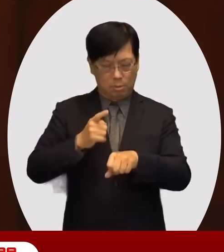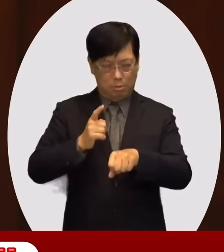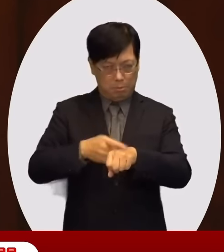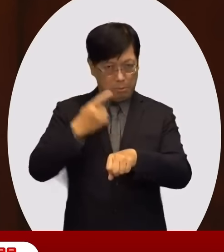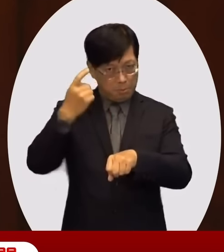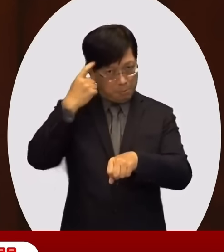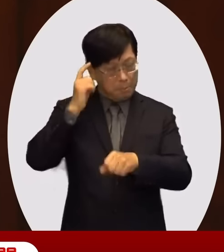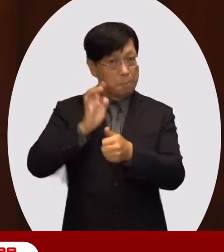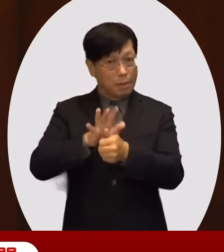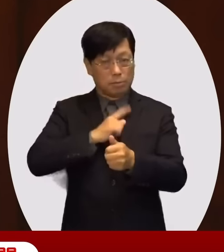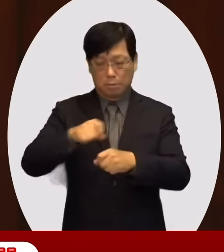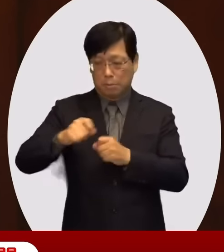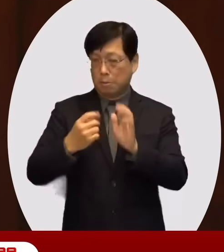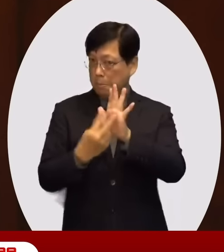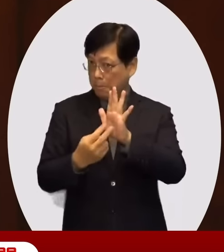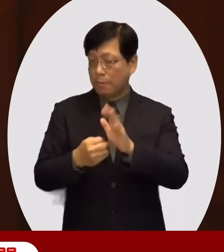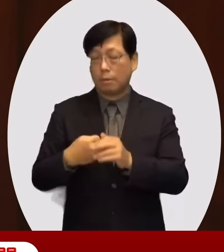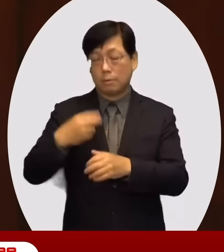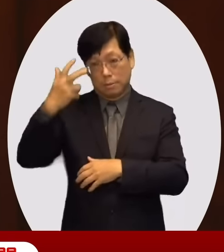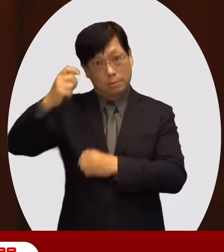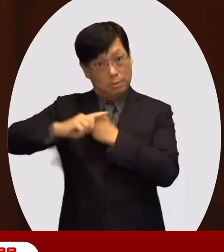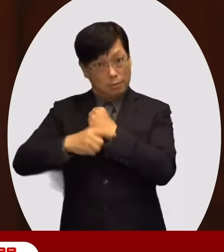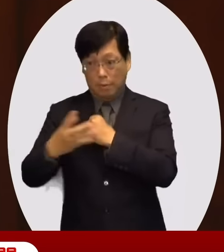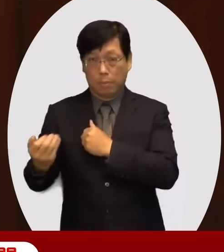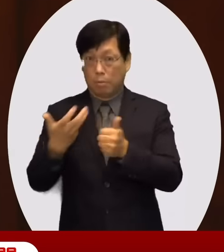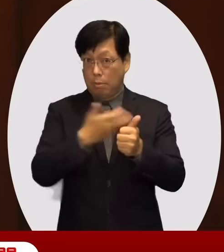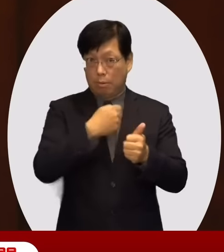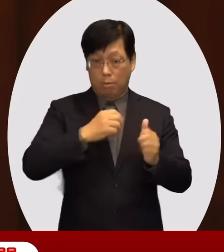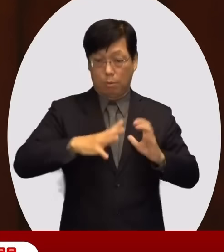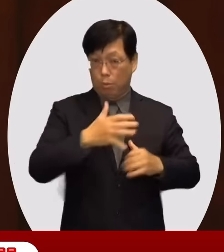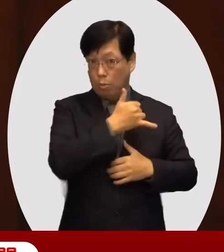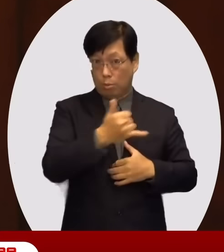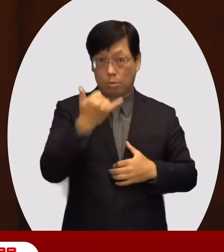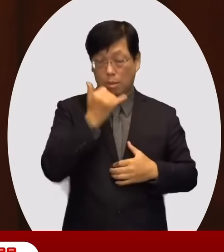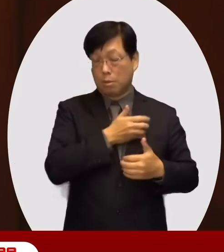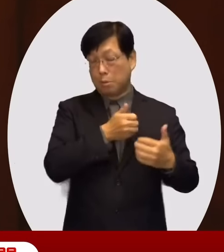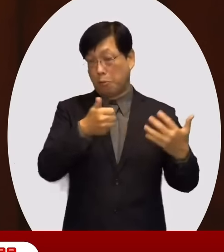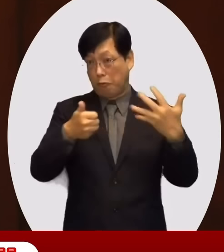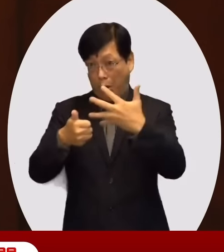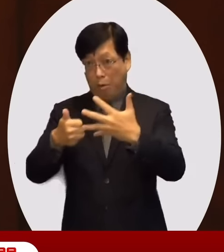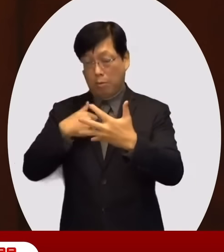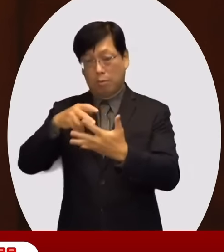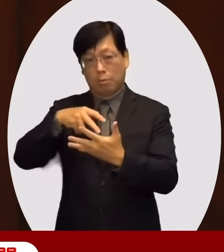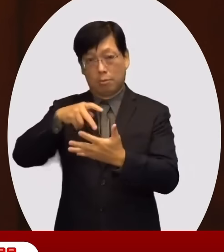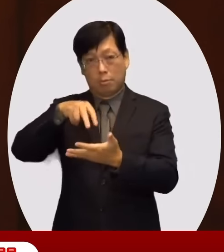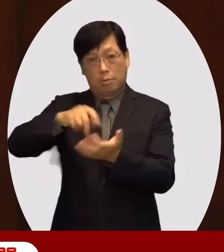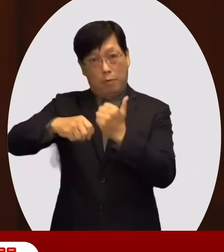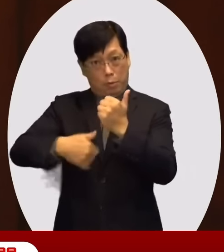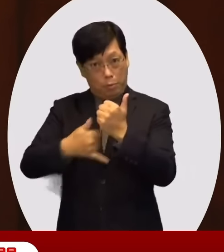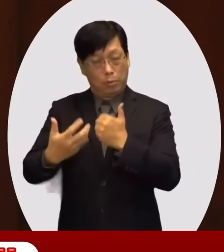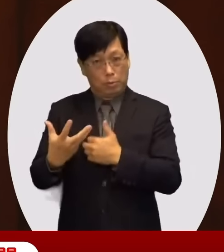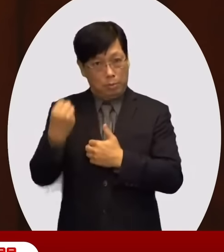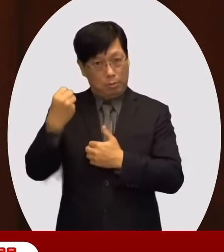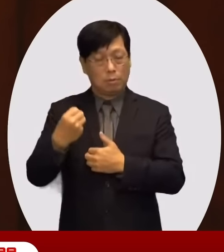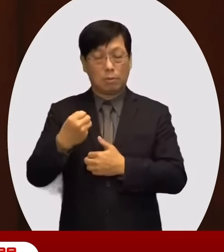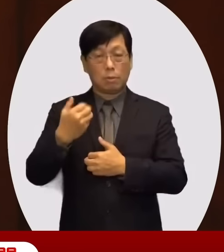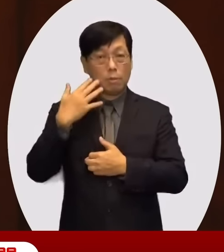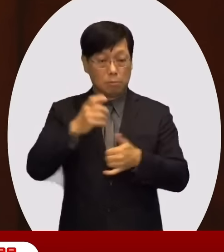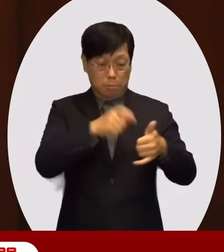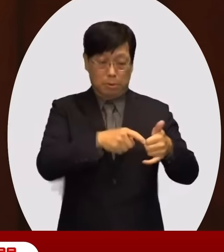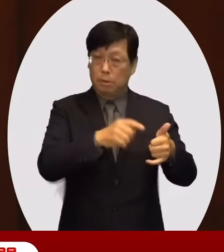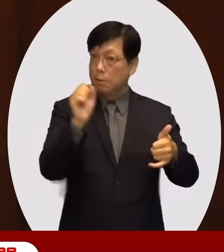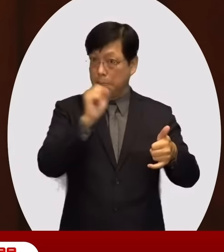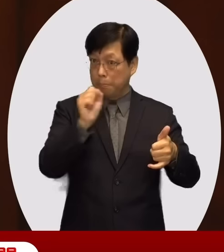护，宪法及法律并没有赋予行政官员质询立法委员的权利，被质询人斥不得